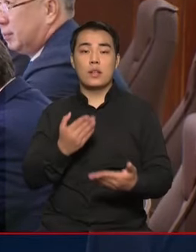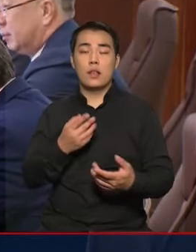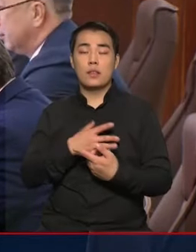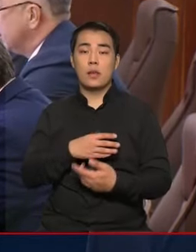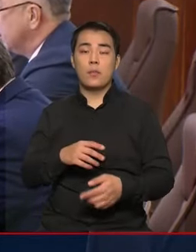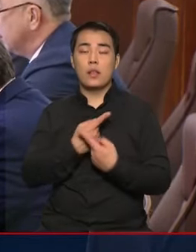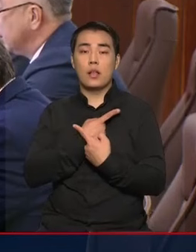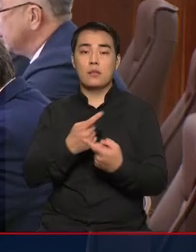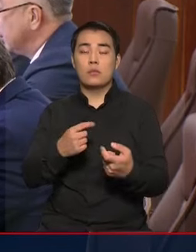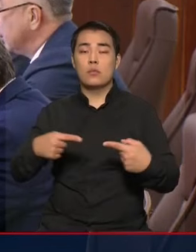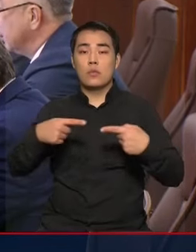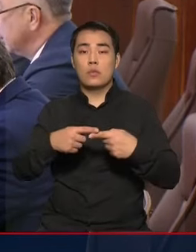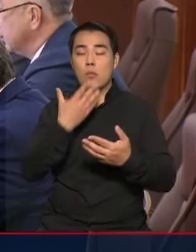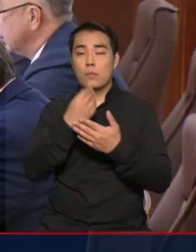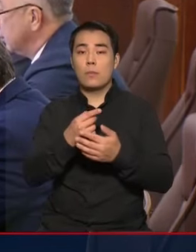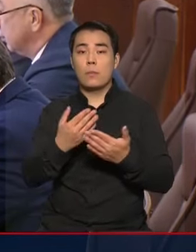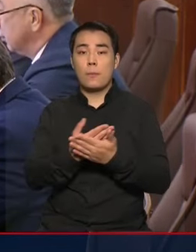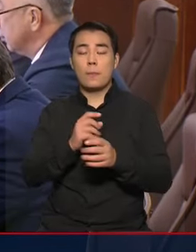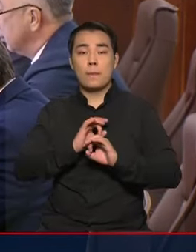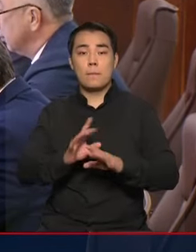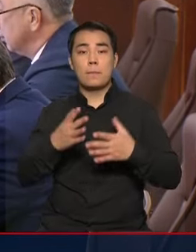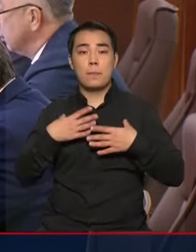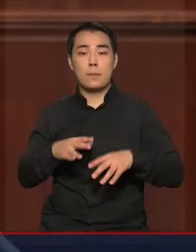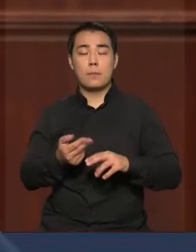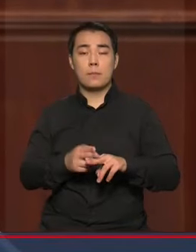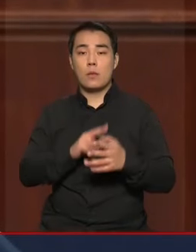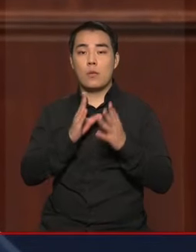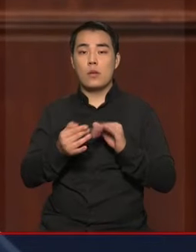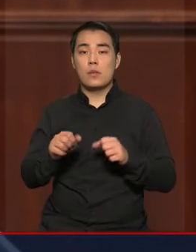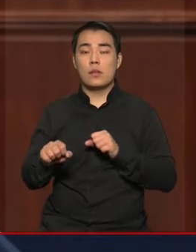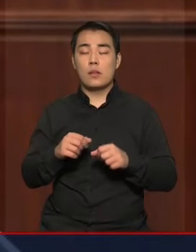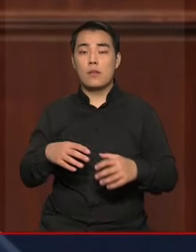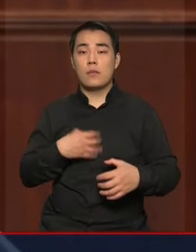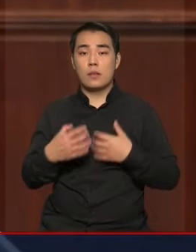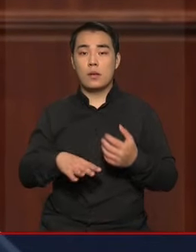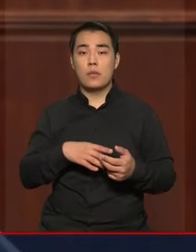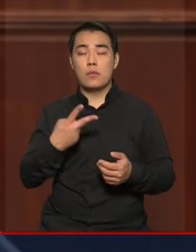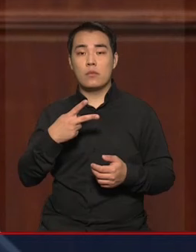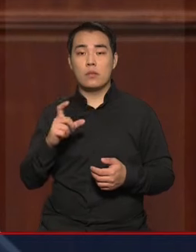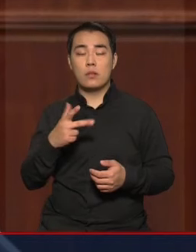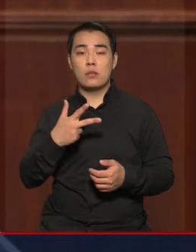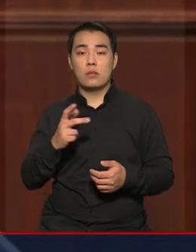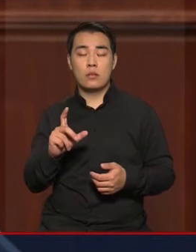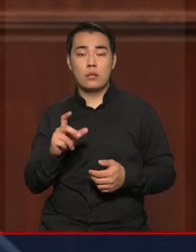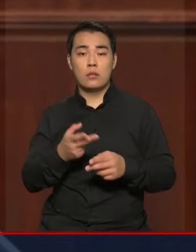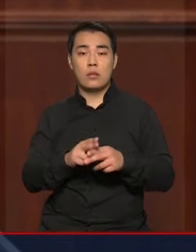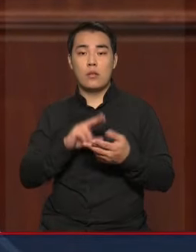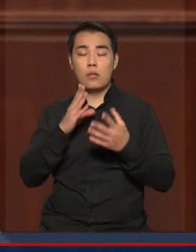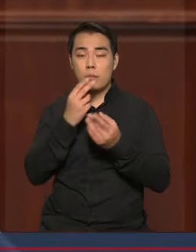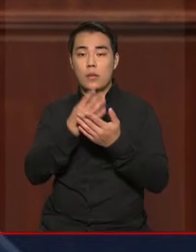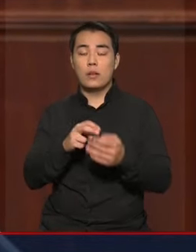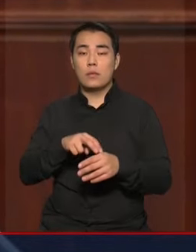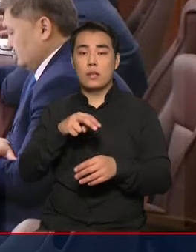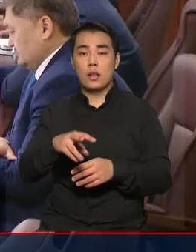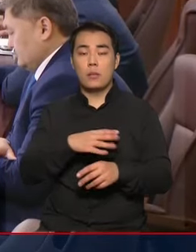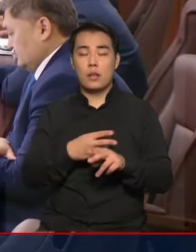четких. Адамдар уақытылы ақпараттандыру мен айқын әрекет болмағандықтан байбаламға бой алдырды. Олар екінші, үшінші қабаттан секіріп, ойсыз әрекеттерге